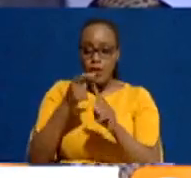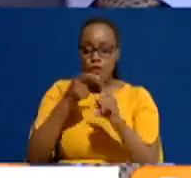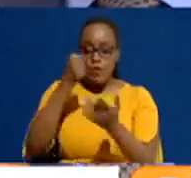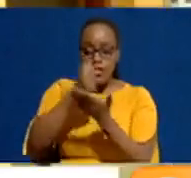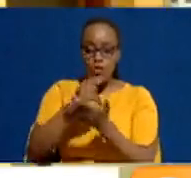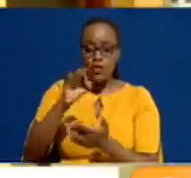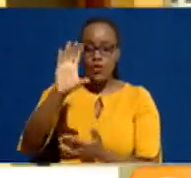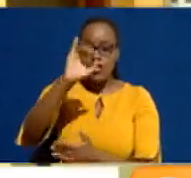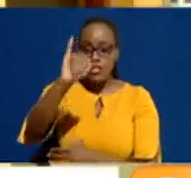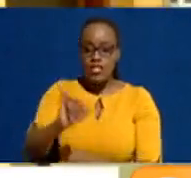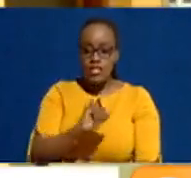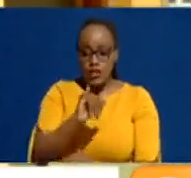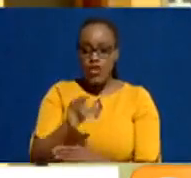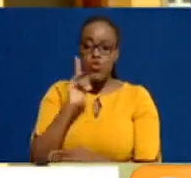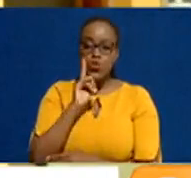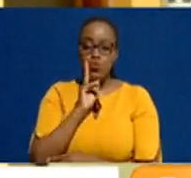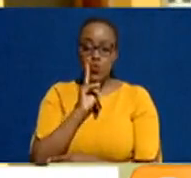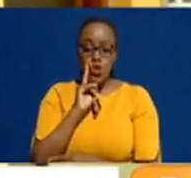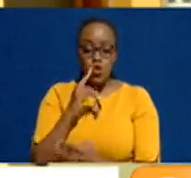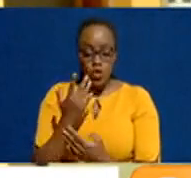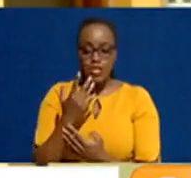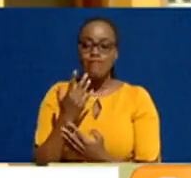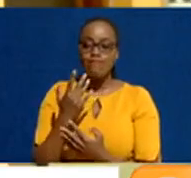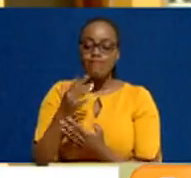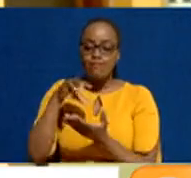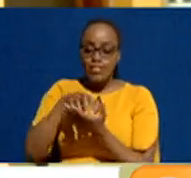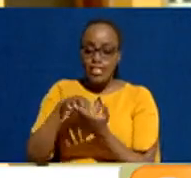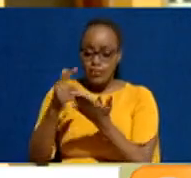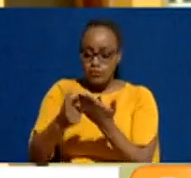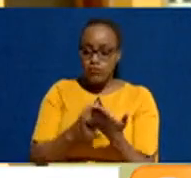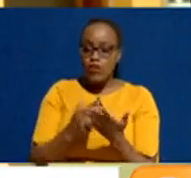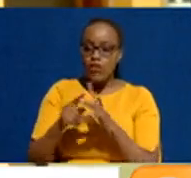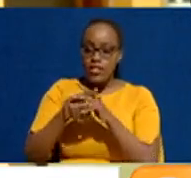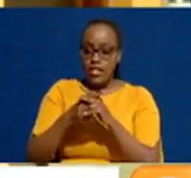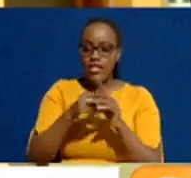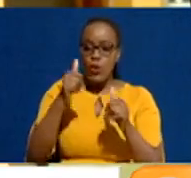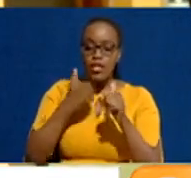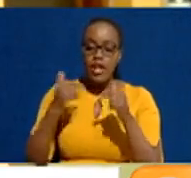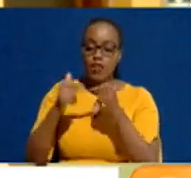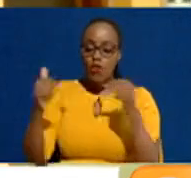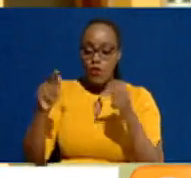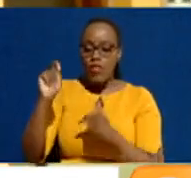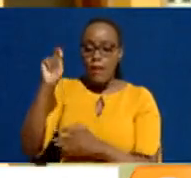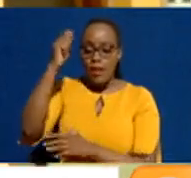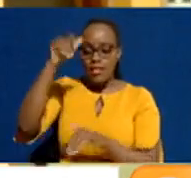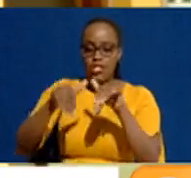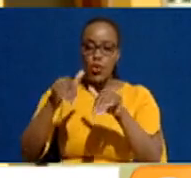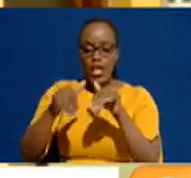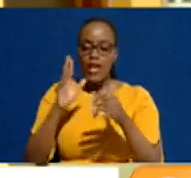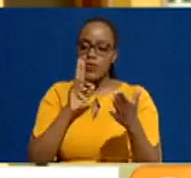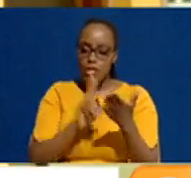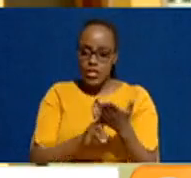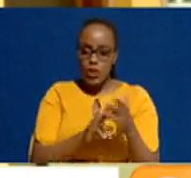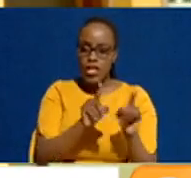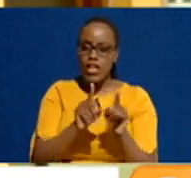Chief Justice. Kikao cha kesho kinaashiria mwanzo wa kusikilizwa kwa kesi hizo zinazopinga matokeo ya uchaguzi wa urais, huku